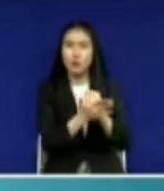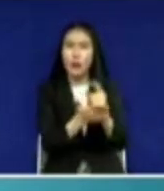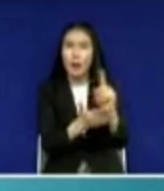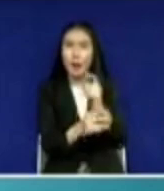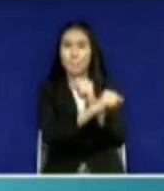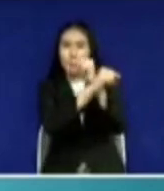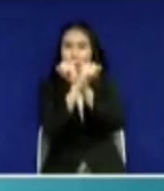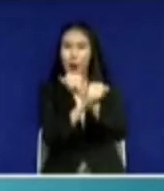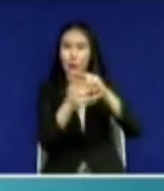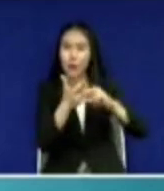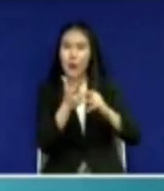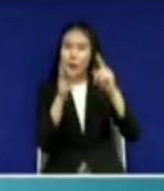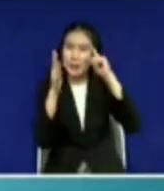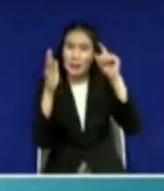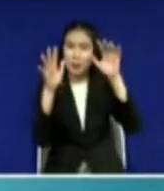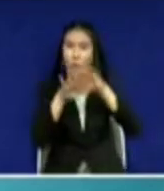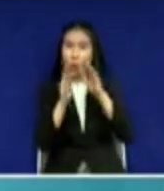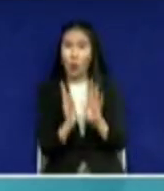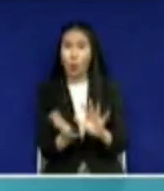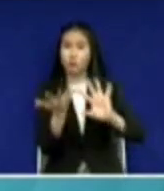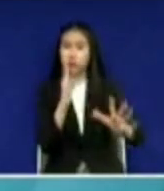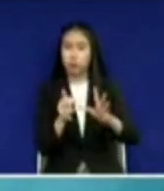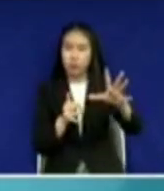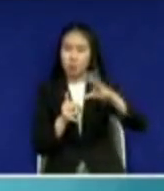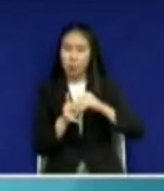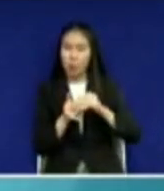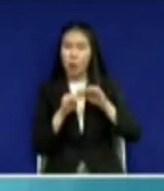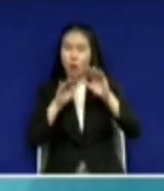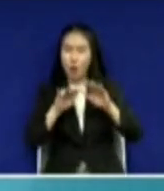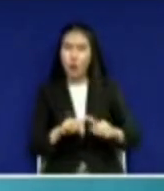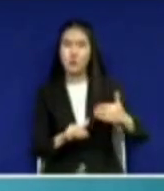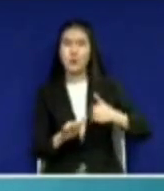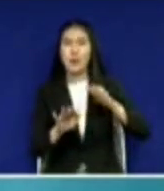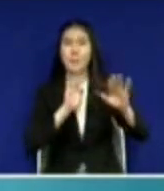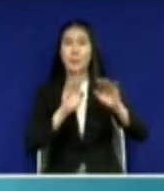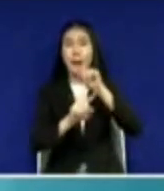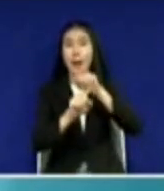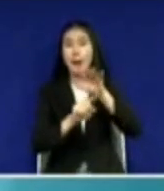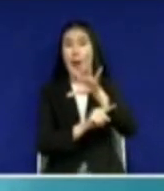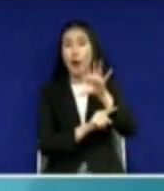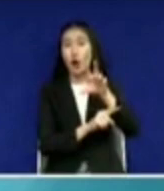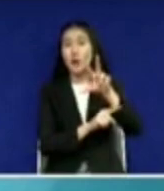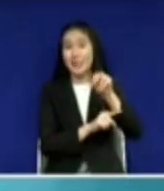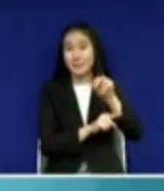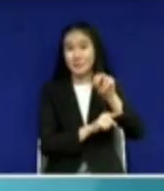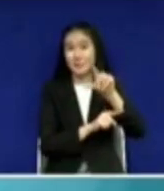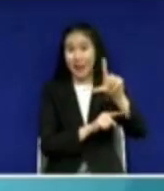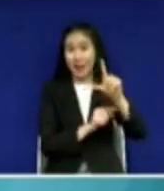ล้วก็ชะลอการติดเชื้อโรคโควิด-19 ได้ประมาณ530ล้านคนทั่วโลกค่ะ